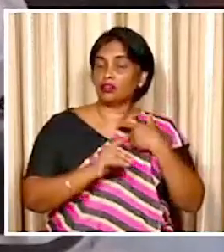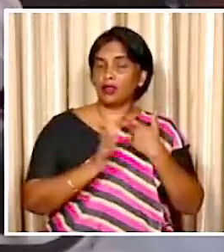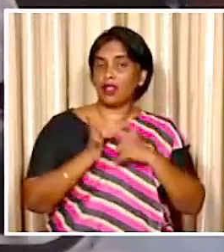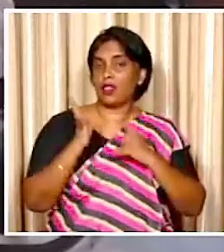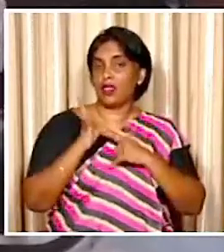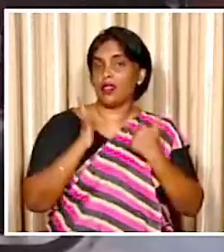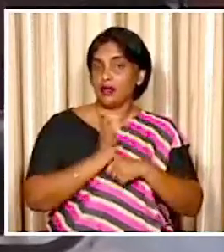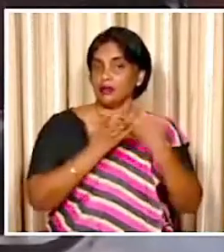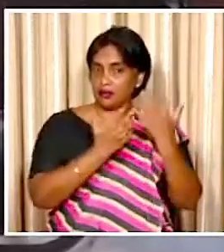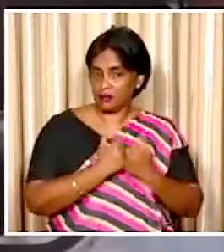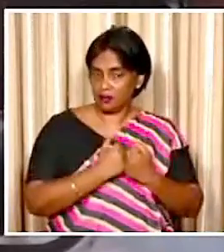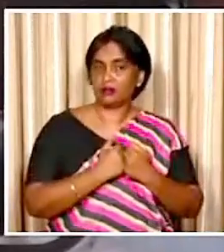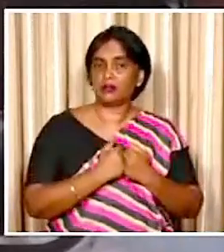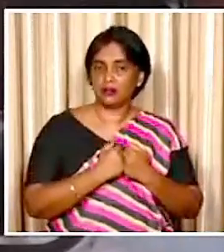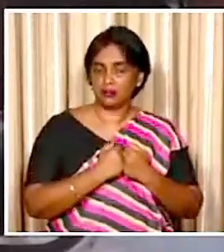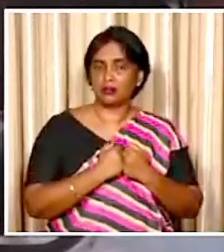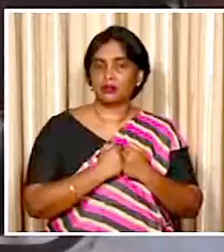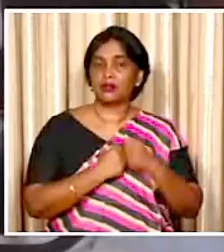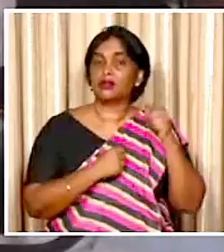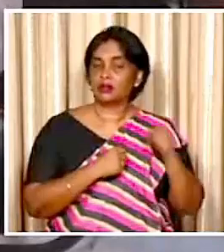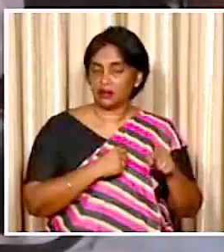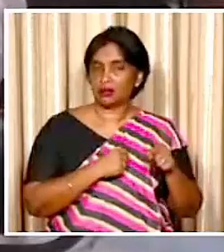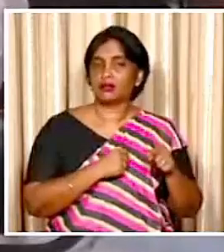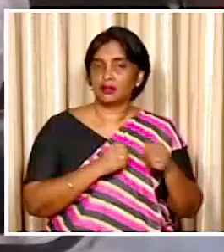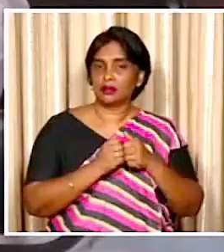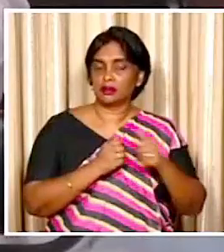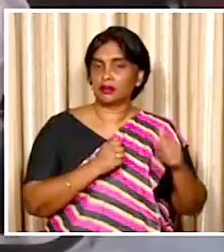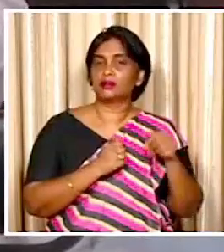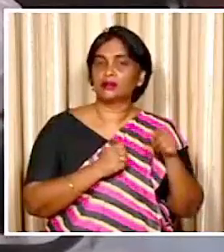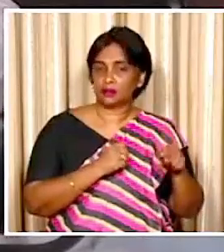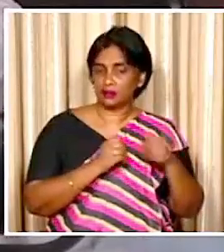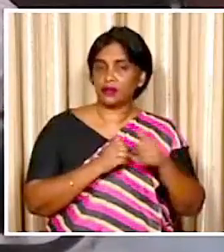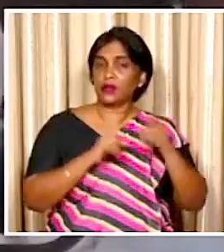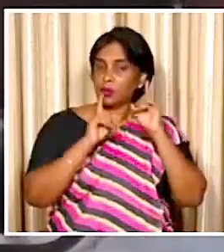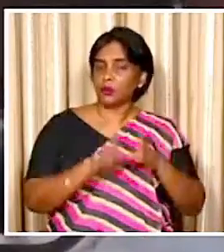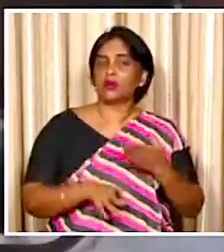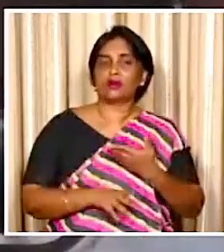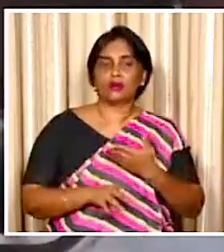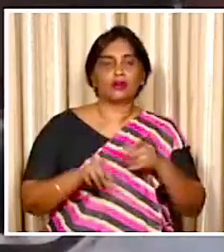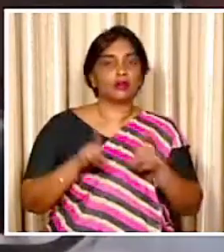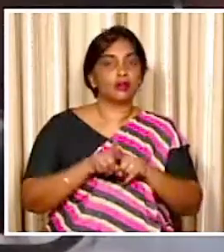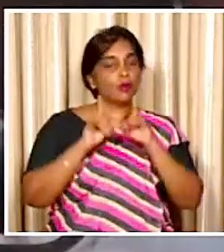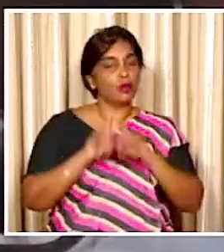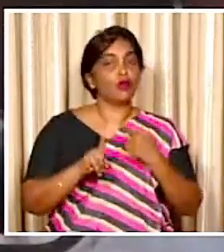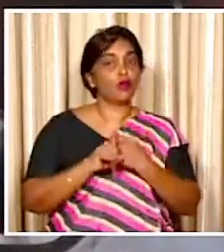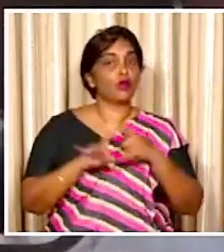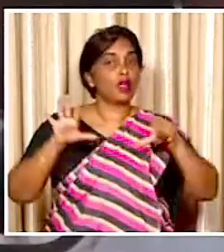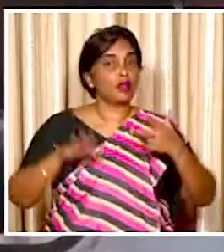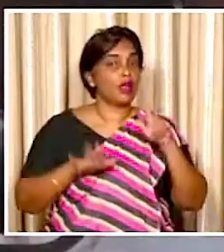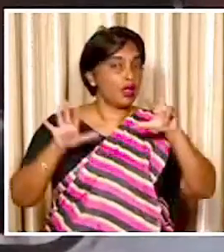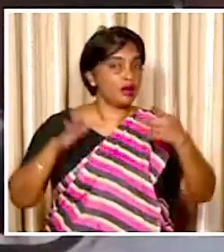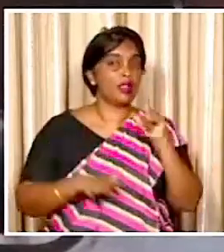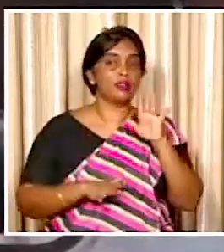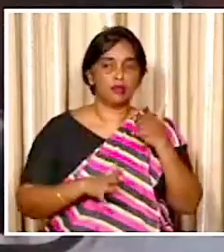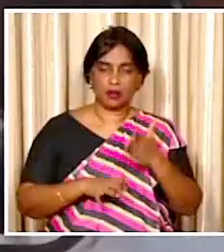අයිති පනතයටද මේ විස්තර? ගරු මන්ත්‍රීතුමා, විනාඩි 2 කාලයක් තියෙනවා ඔබතුමාට. මේ විදිහට තමයි යන්නේ. ඉතින් ඒකටම තමයි මේ කෝටි 875ක් අද වෙන්